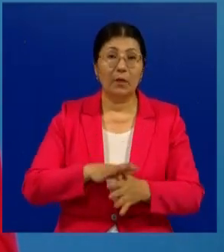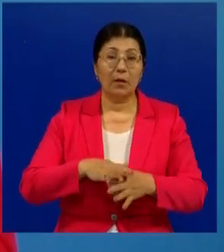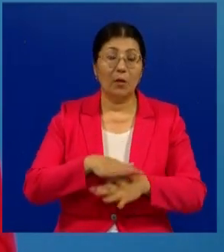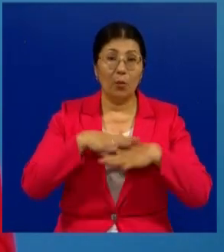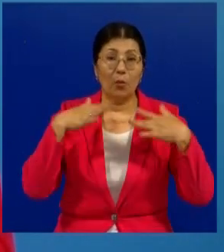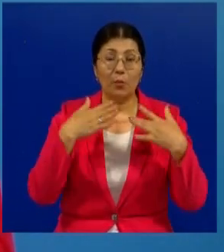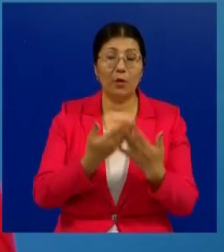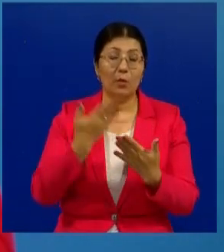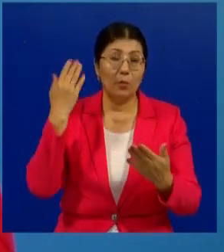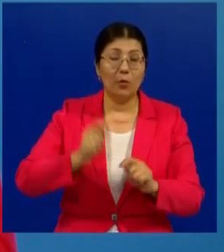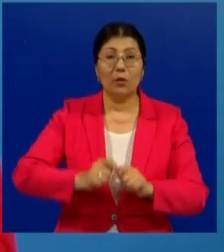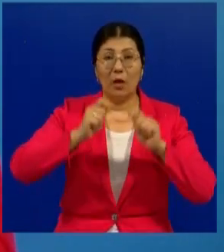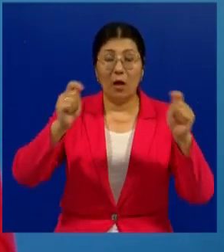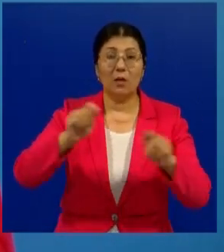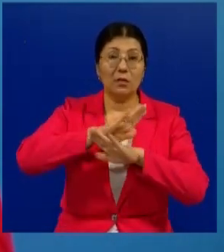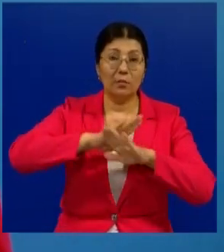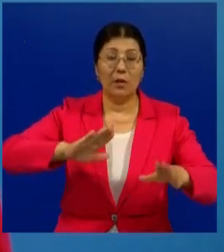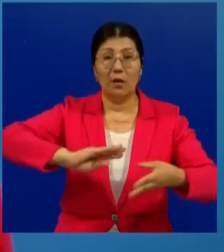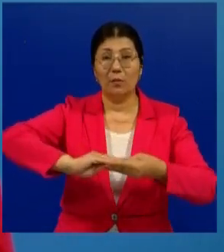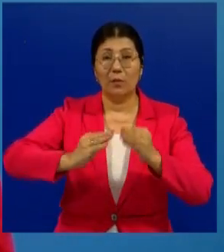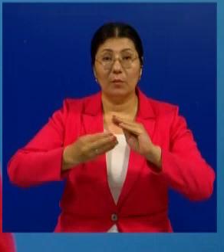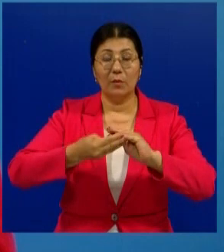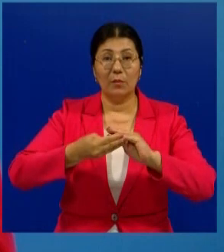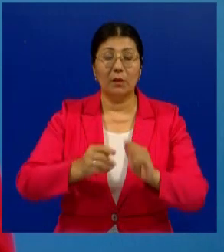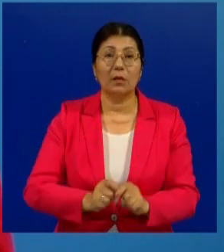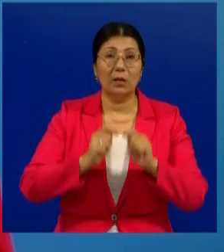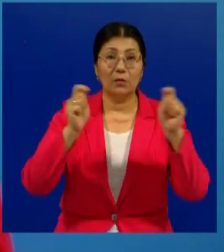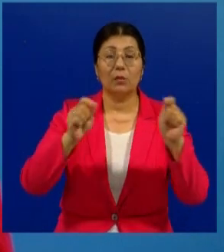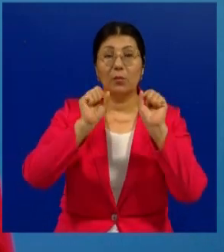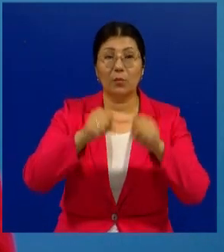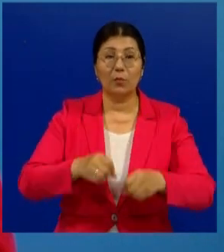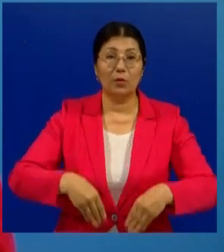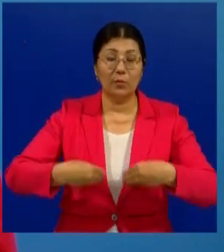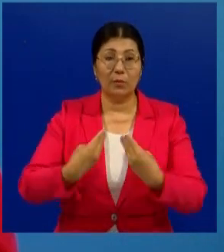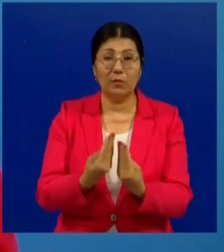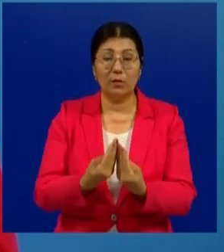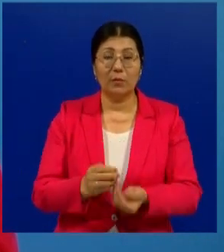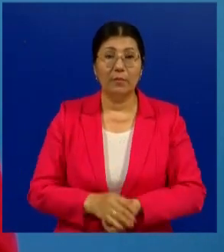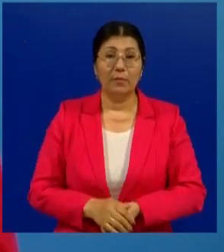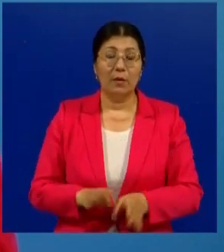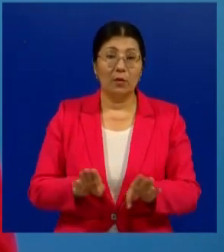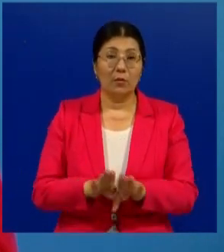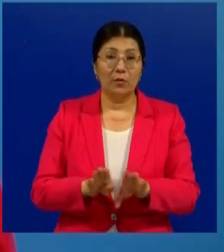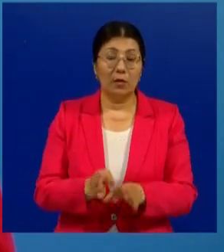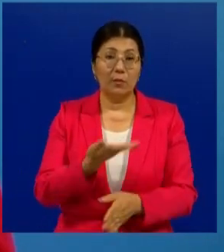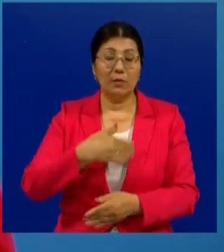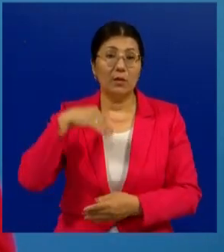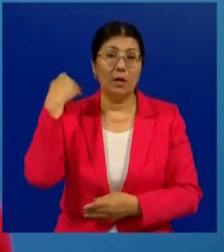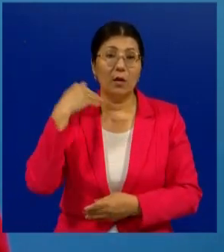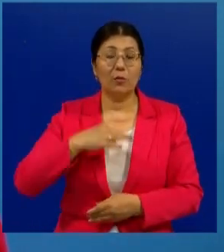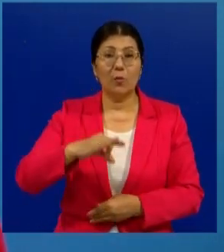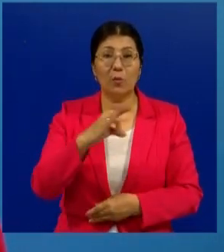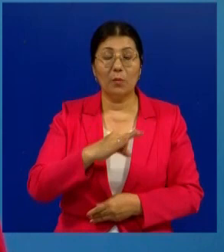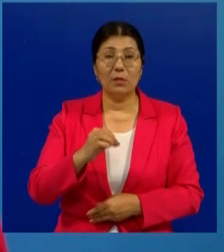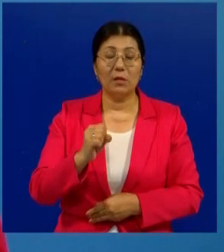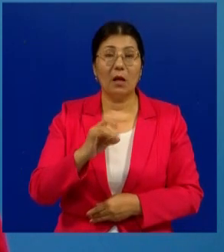бұрын ашылмаған мәселелердің жаңағы ашылуына мүмкіндік беріп жатыр. Сол сияқты біздер Ақтөбе облыстық мынау